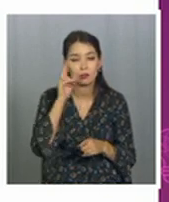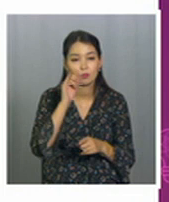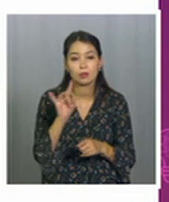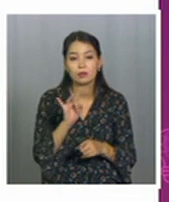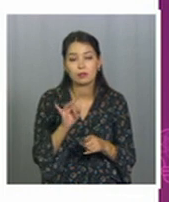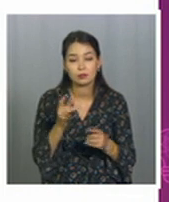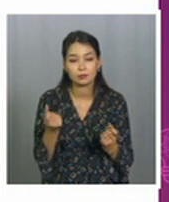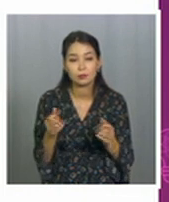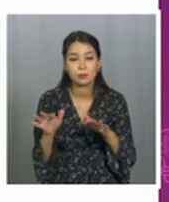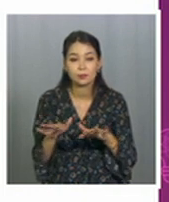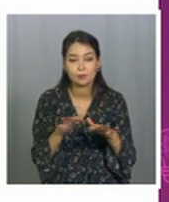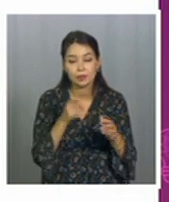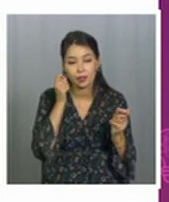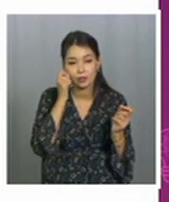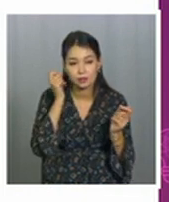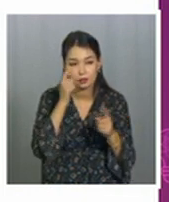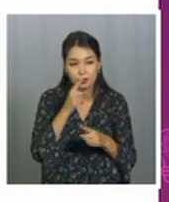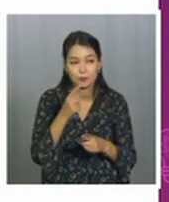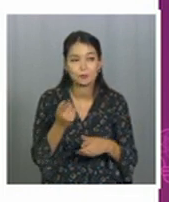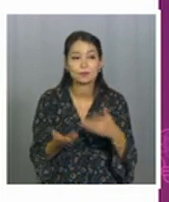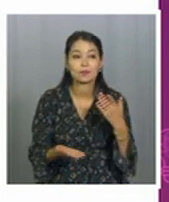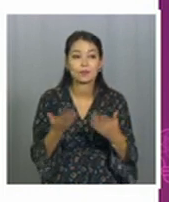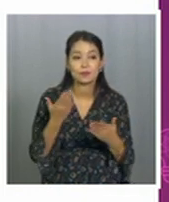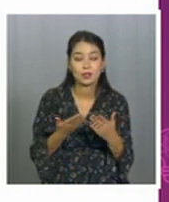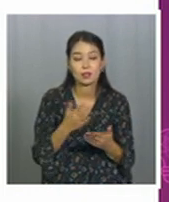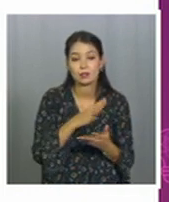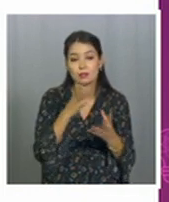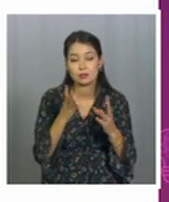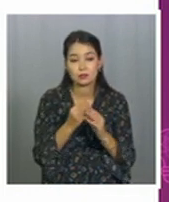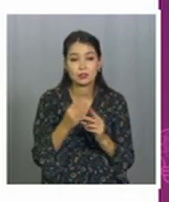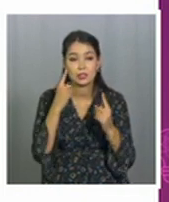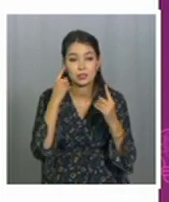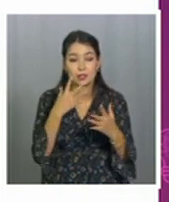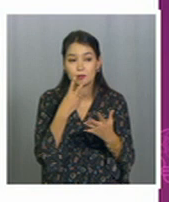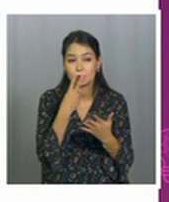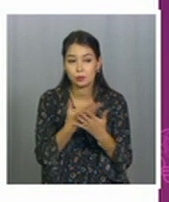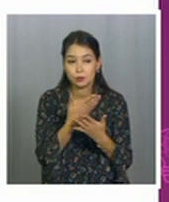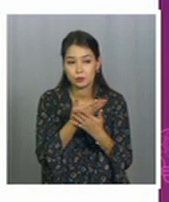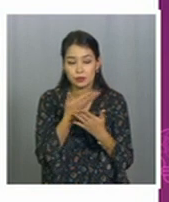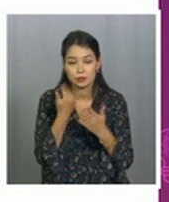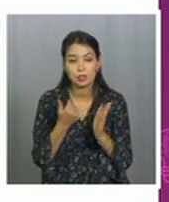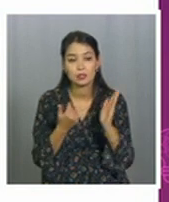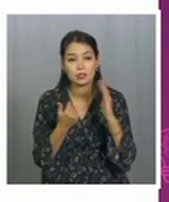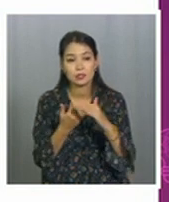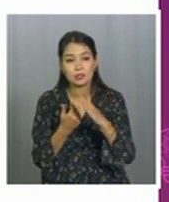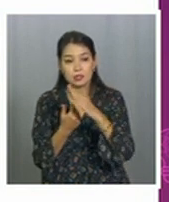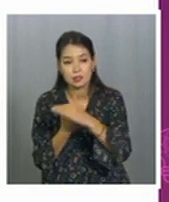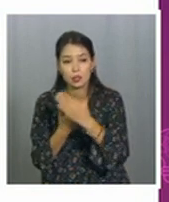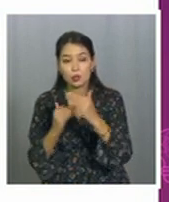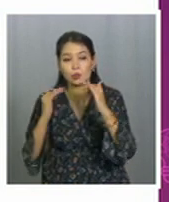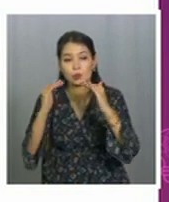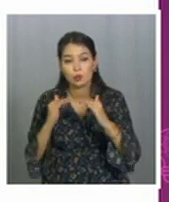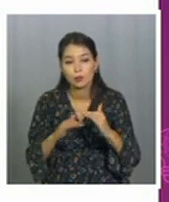анықтаймыз. Егер айқын көрсетілмесе, қисық сызықты трапецияның төменгі